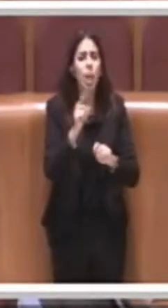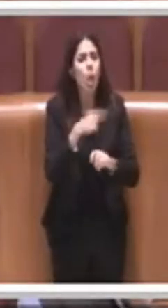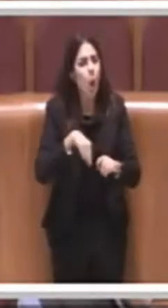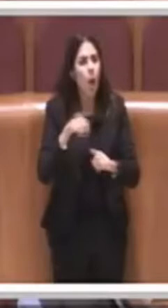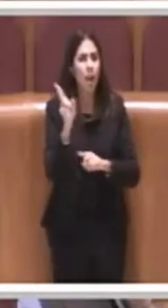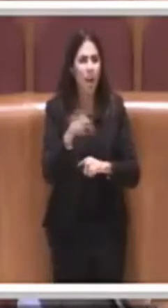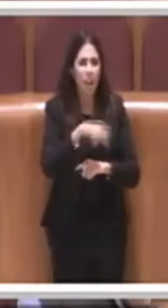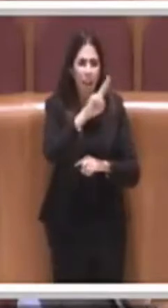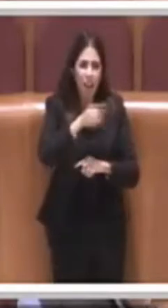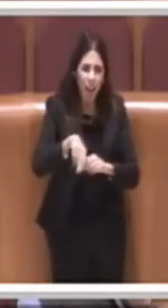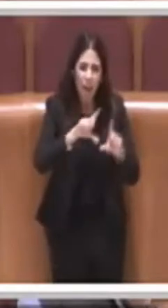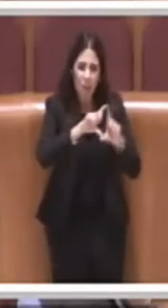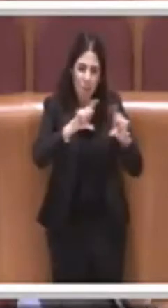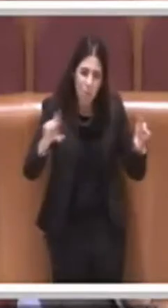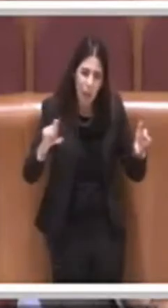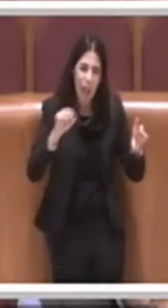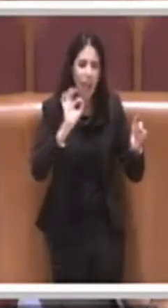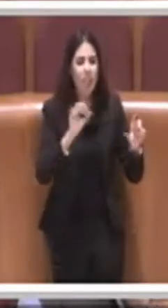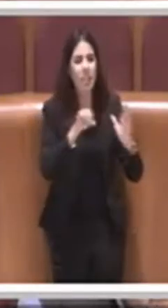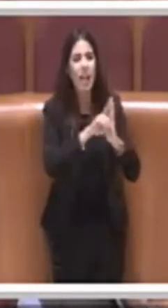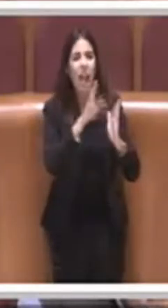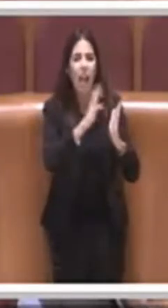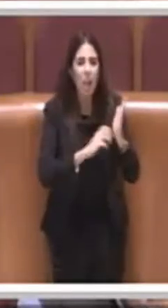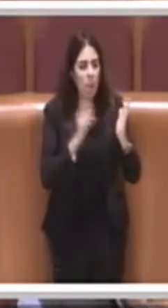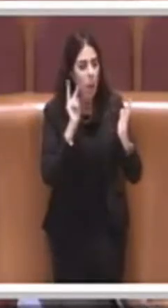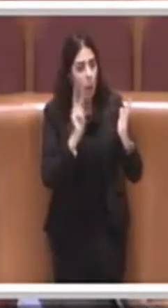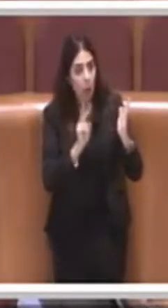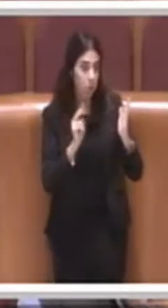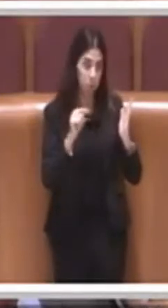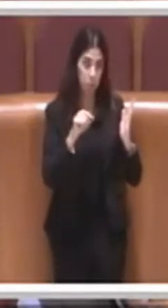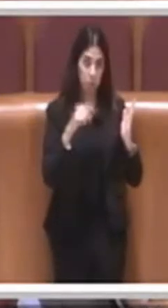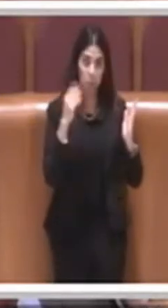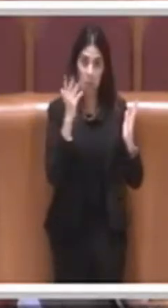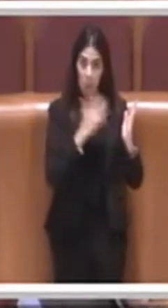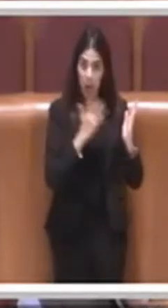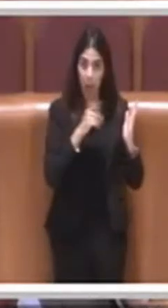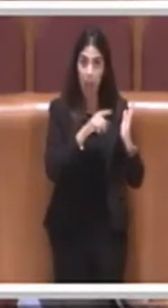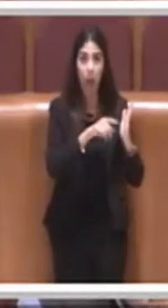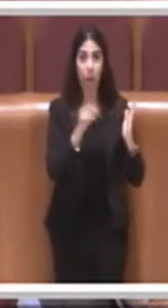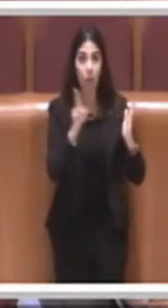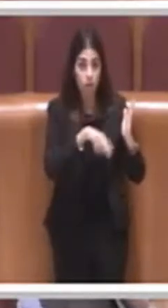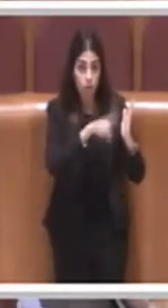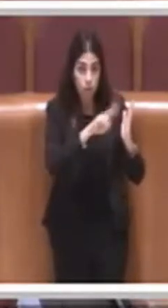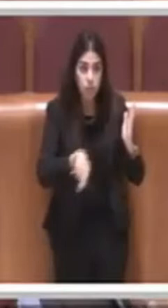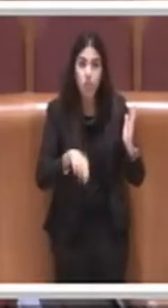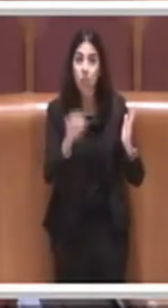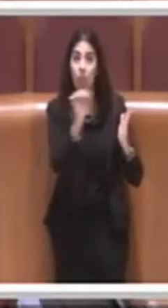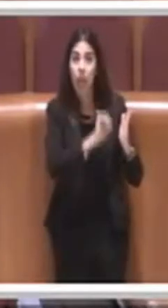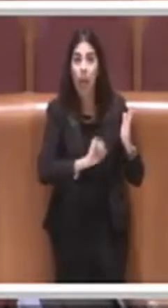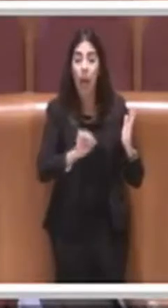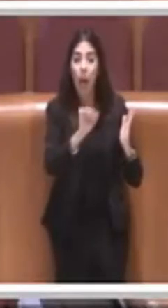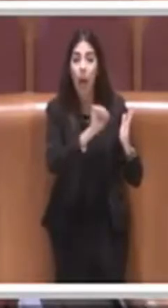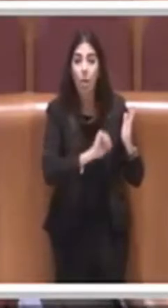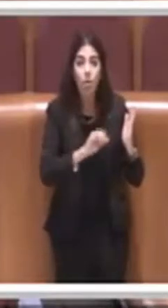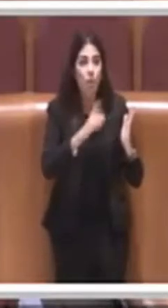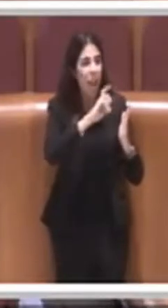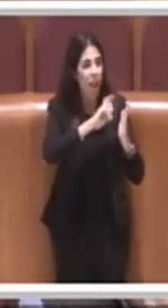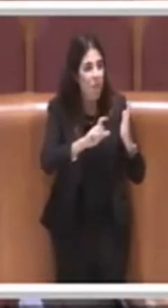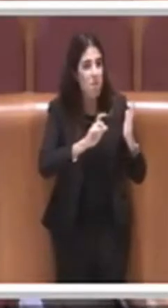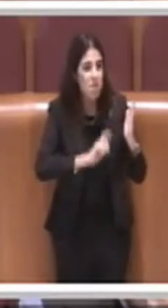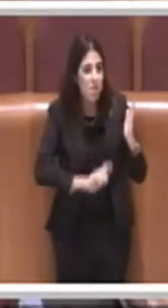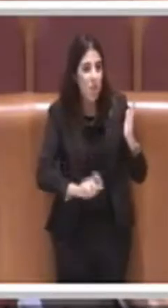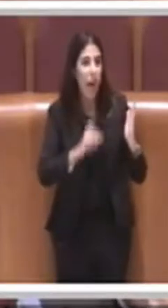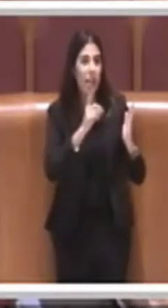della delibera che ci siamo accorti che erano fatte male o non andavano bene, quindi abbiamo cancellato parti della delibera